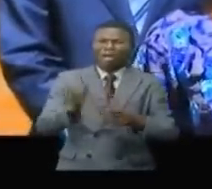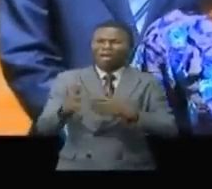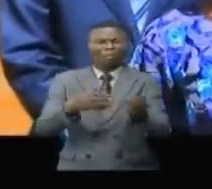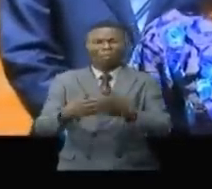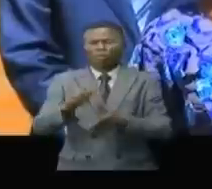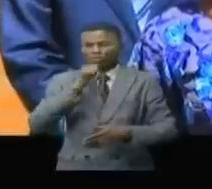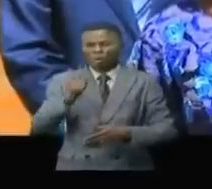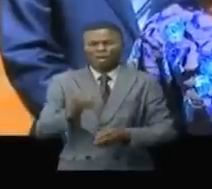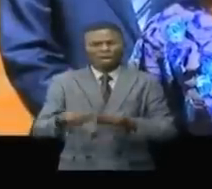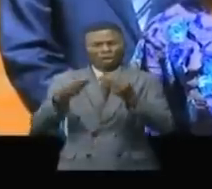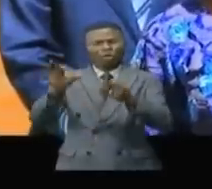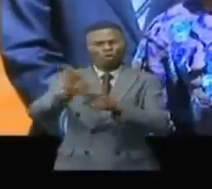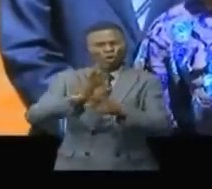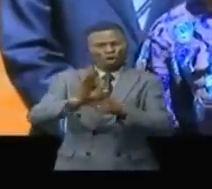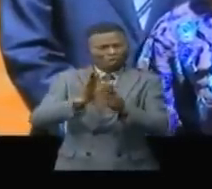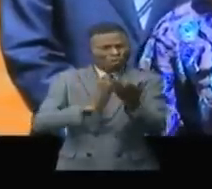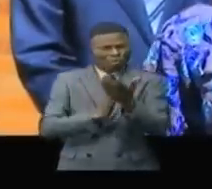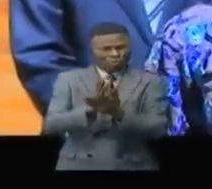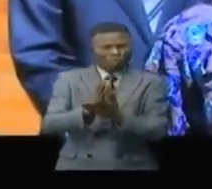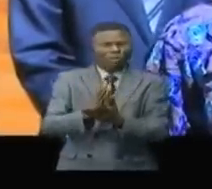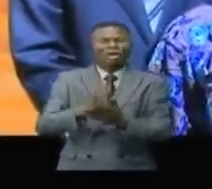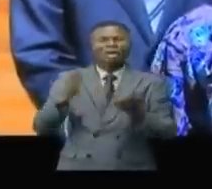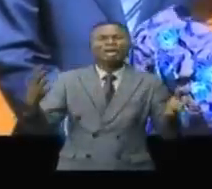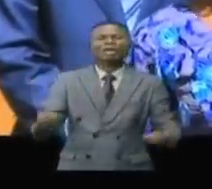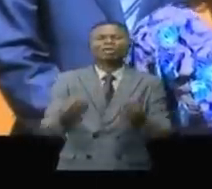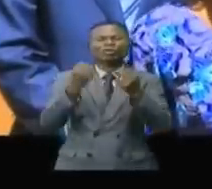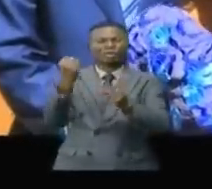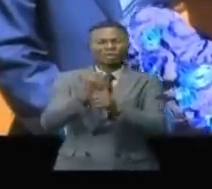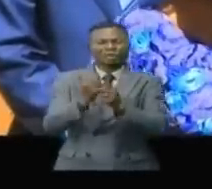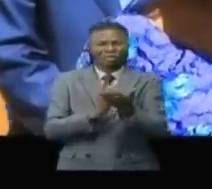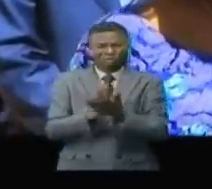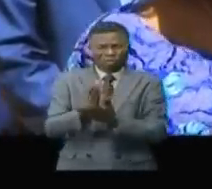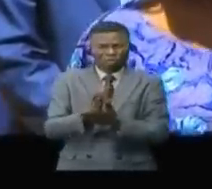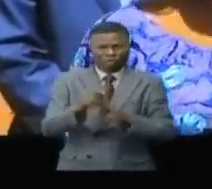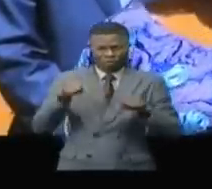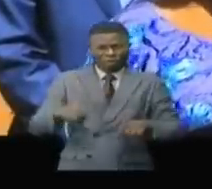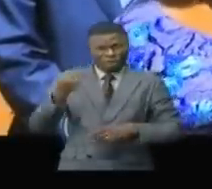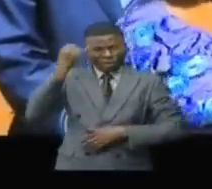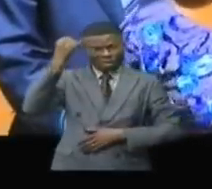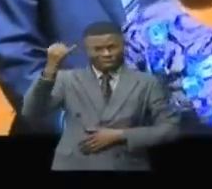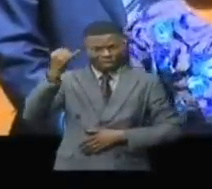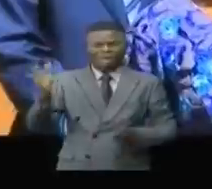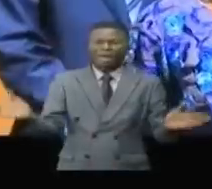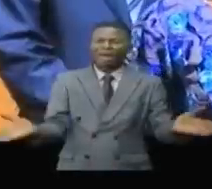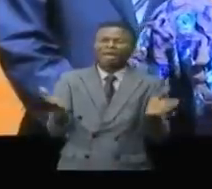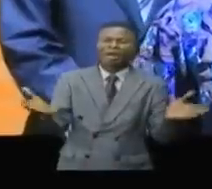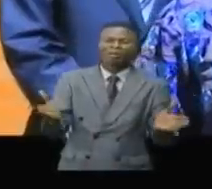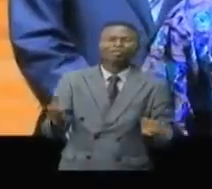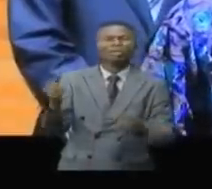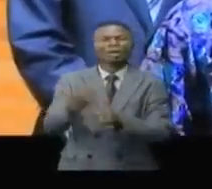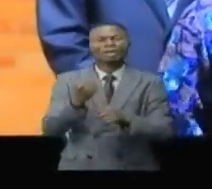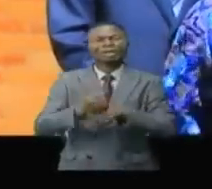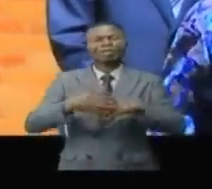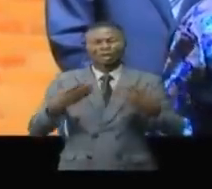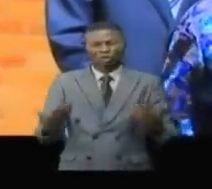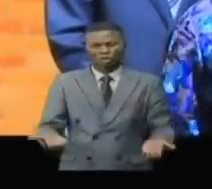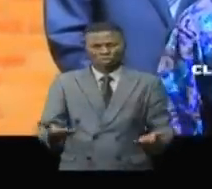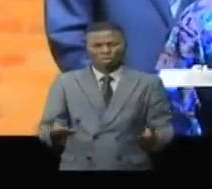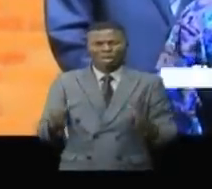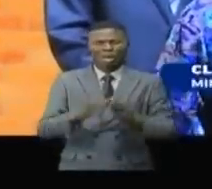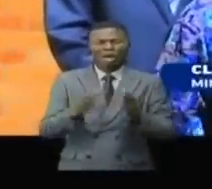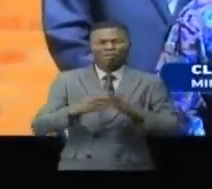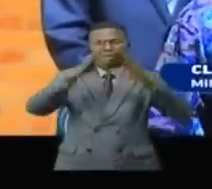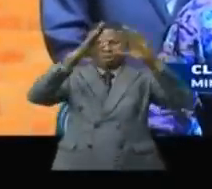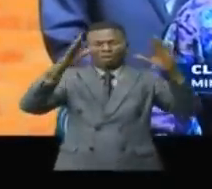pour l'employabilité. Cette fois-ci, nous sommes dans l'optique de voir comment renforcer, avec le nouveau